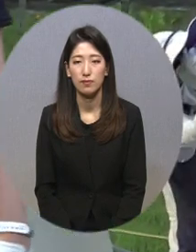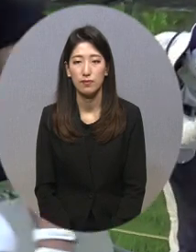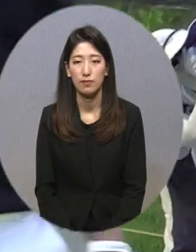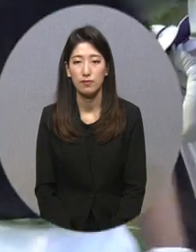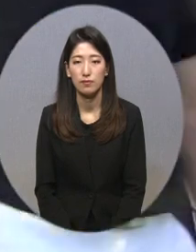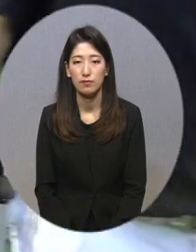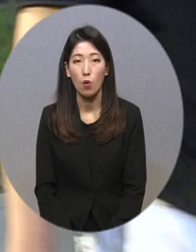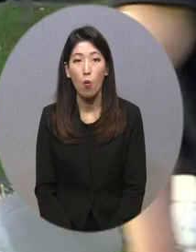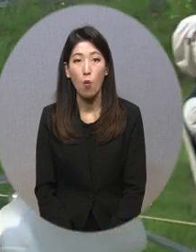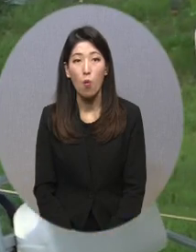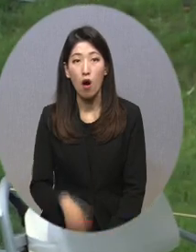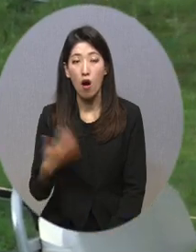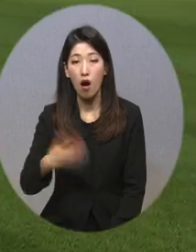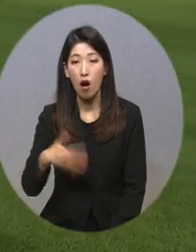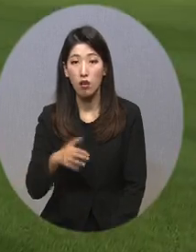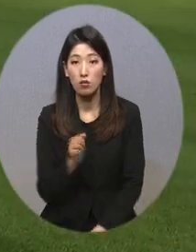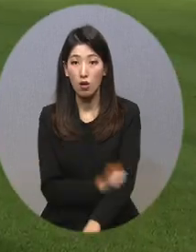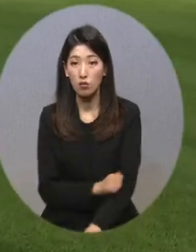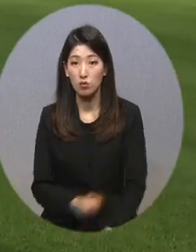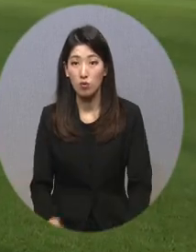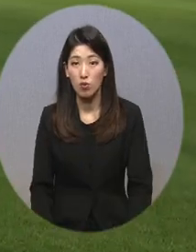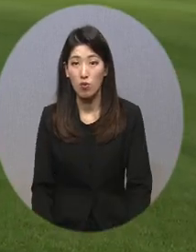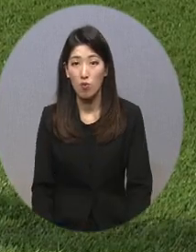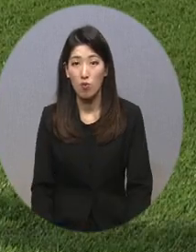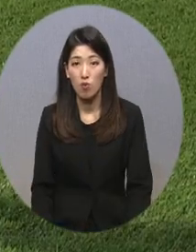와 잘 쳤어. 아.